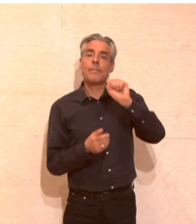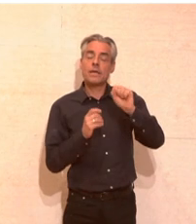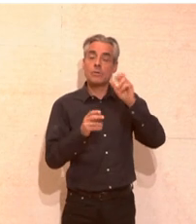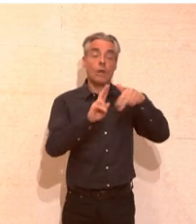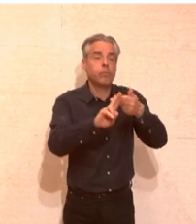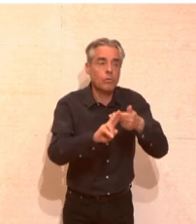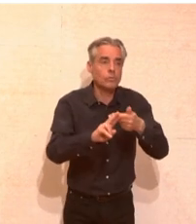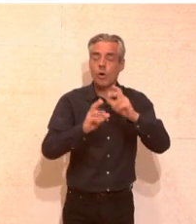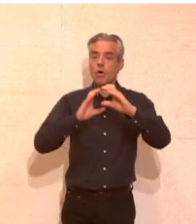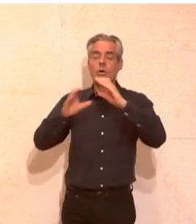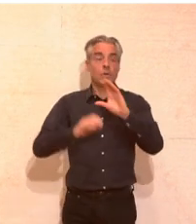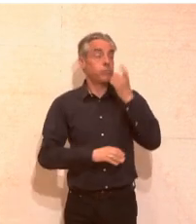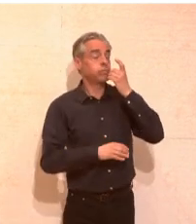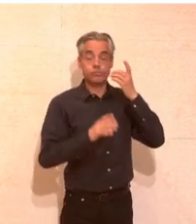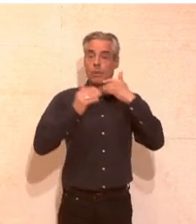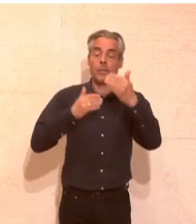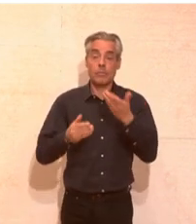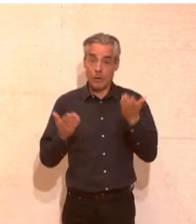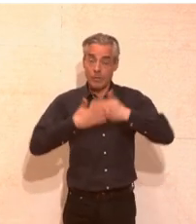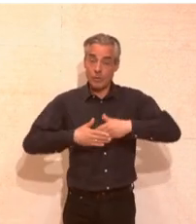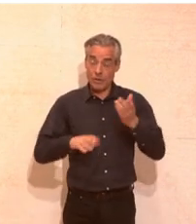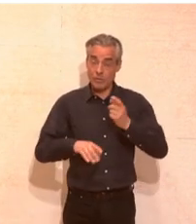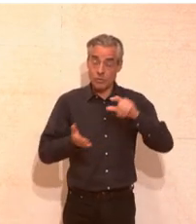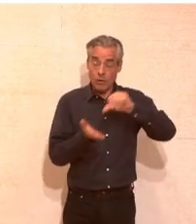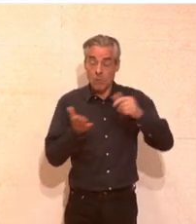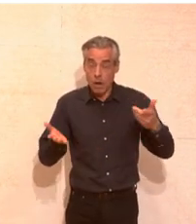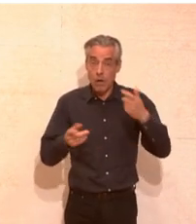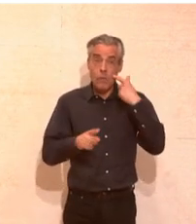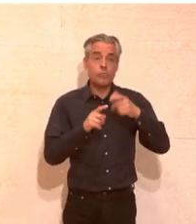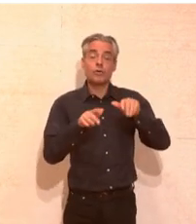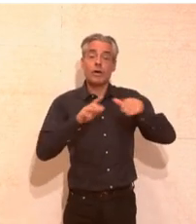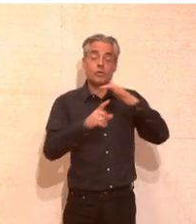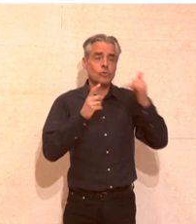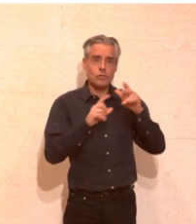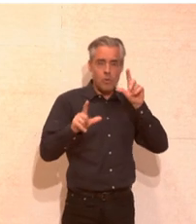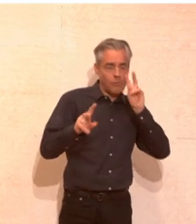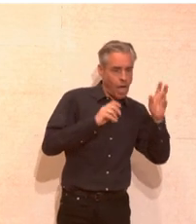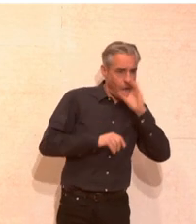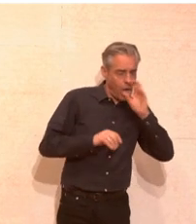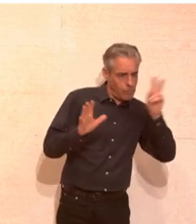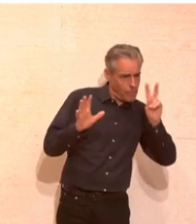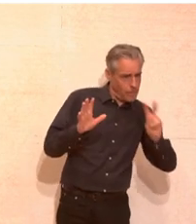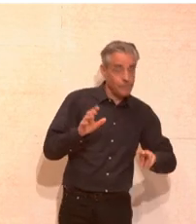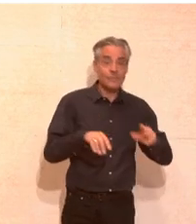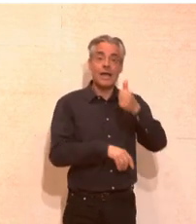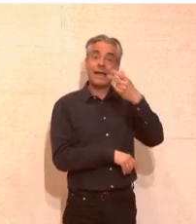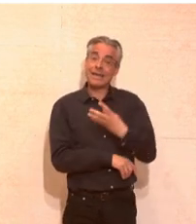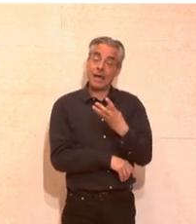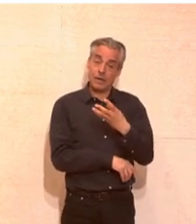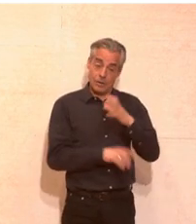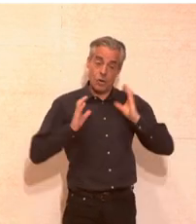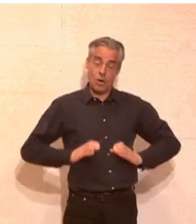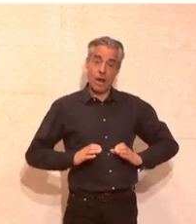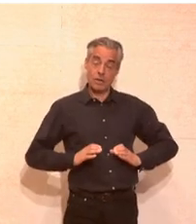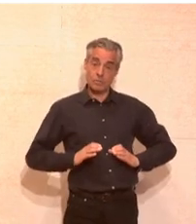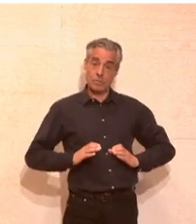pour communiquer avec les autres et pour aller donc sur les réseaux sociaux essentiellement, avec près d'un quart des collégiens qui